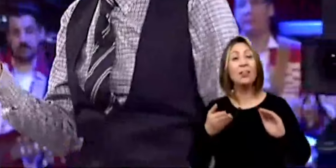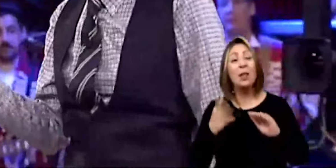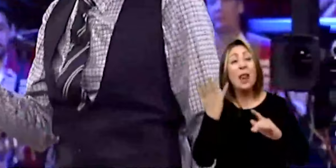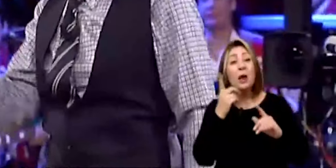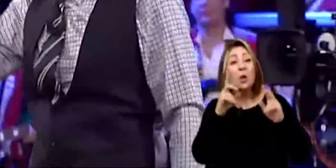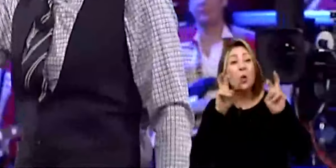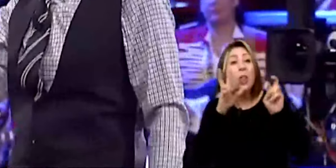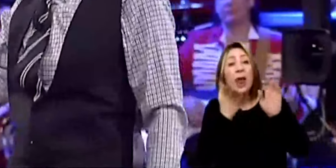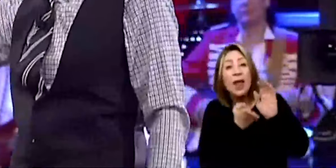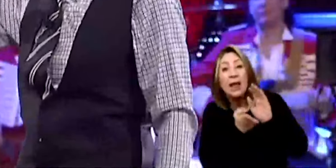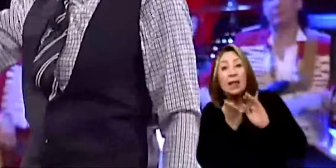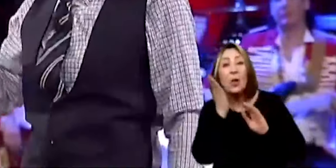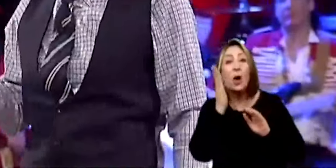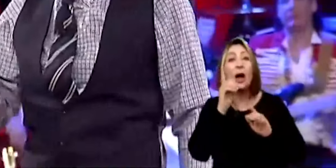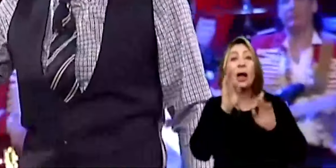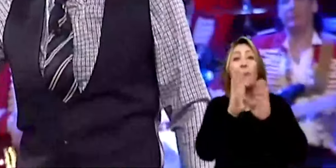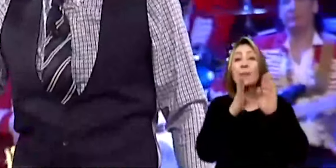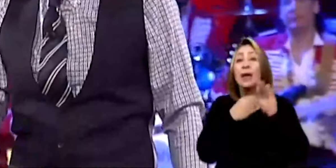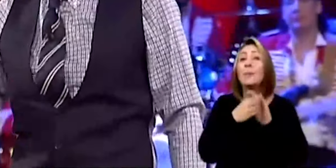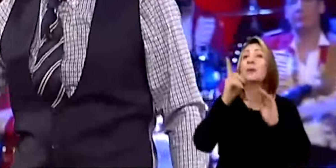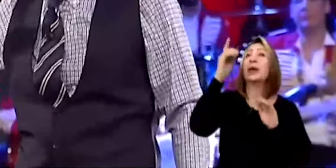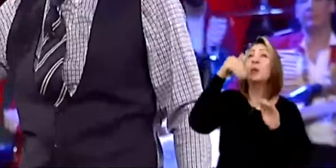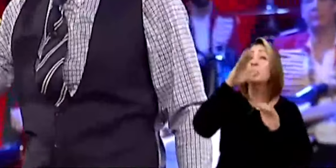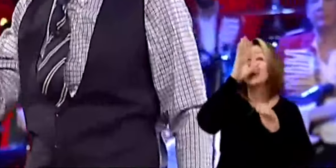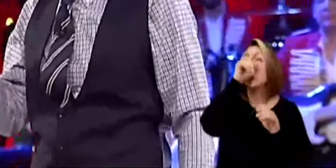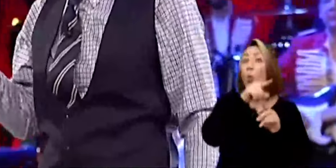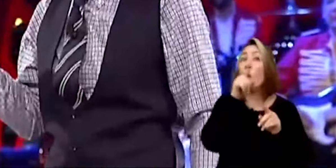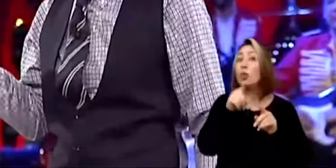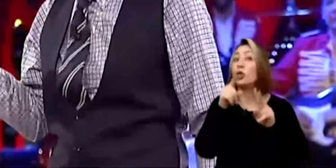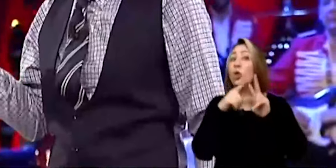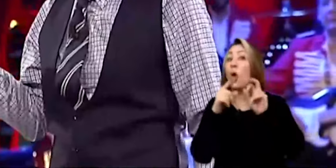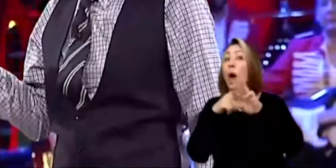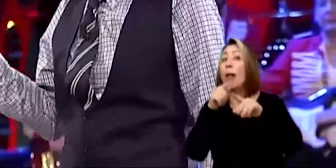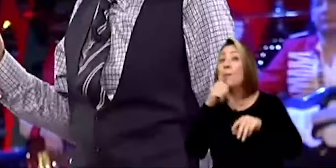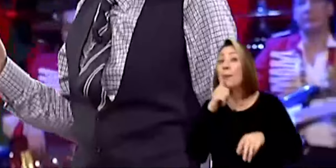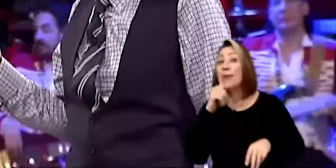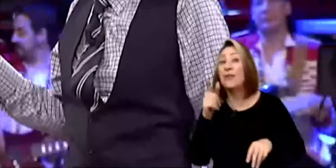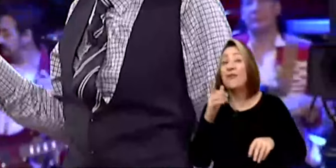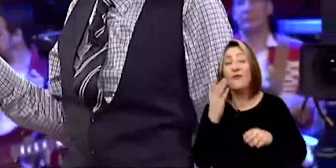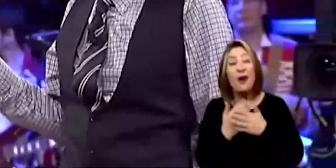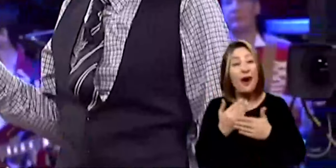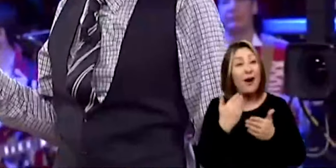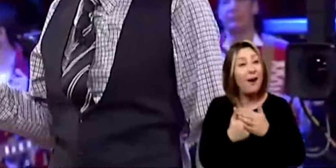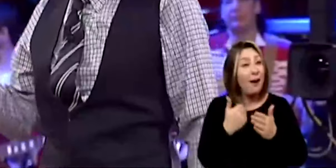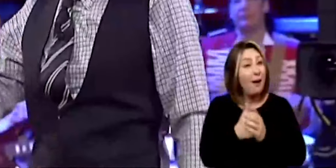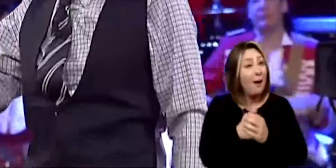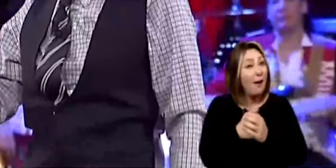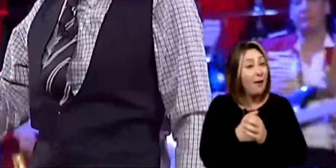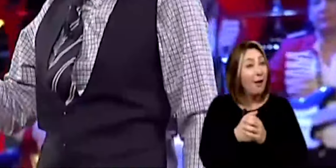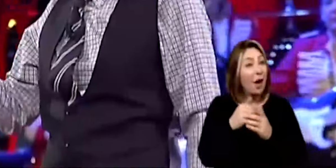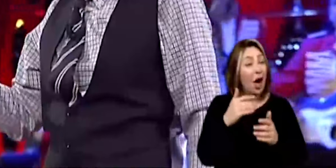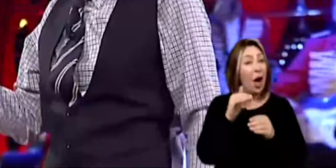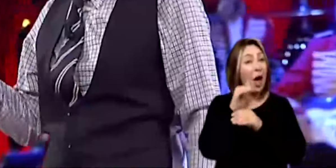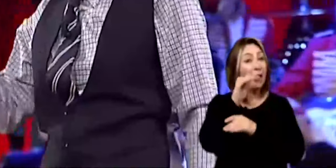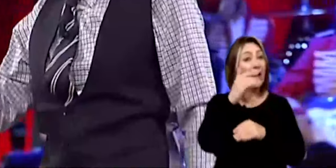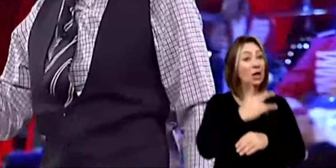Nereye gidiyor? Bak kapıdan değil de bacadan yani. Girmiştir. Noel Baba sahtekardır o zaman o da Noel Baba'dır. Vay vay vay vay vay. Yani hayat